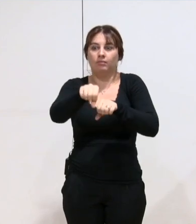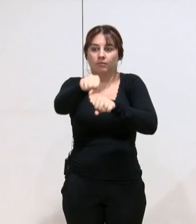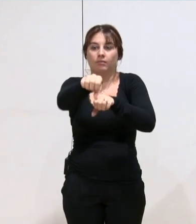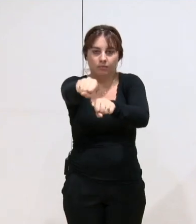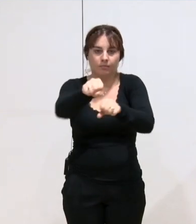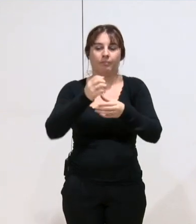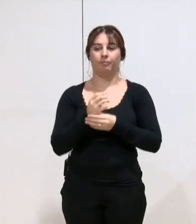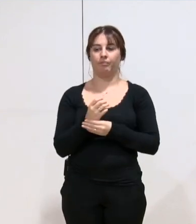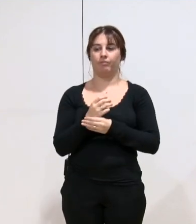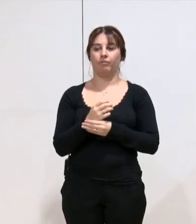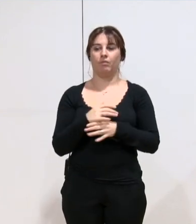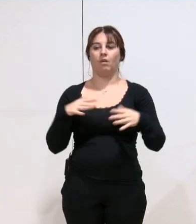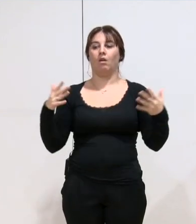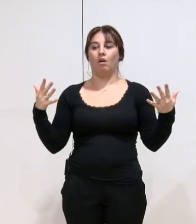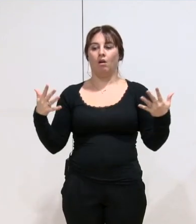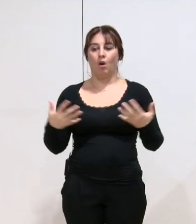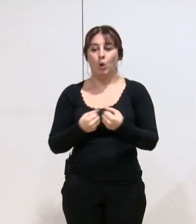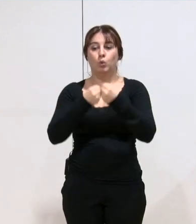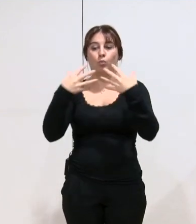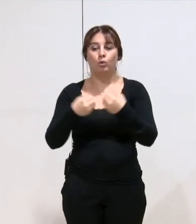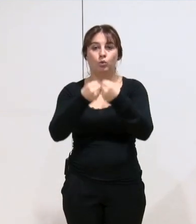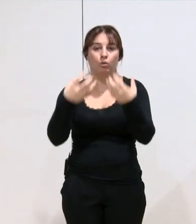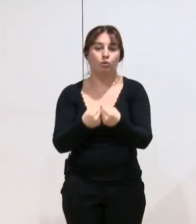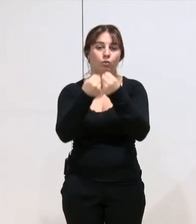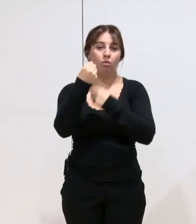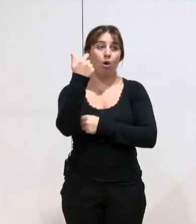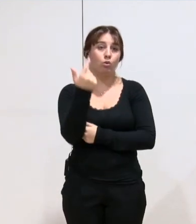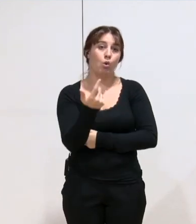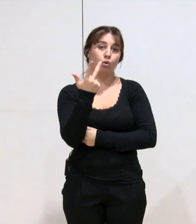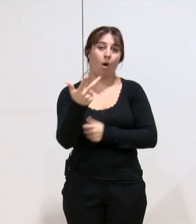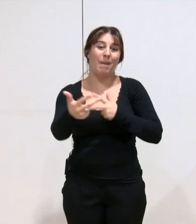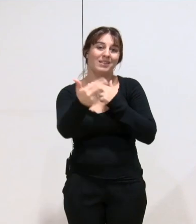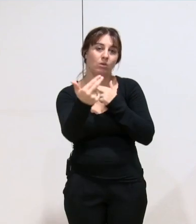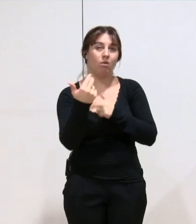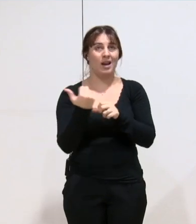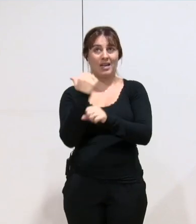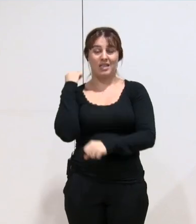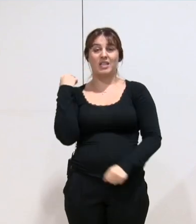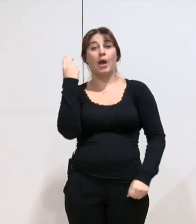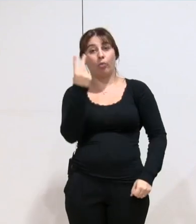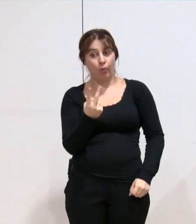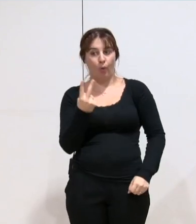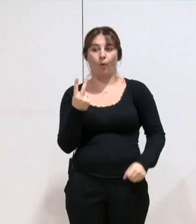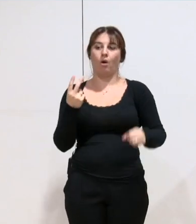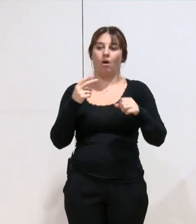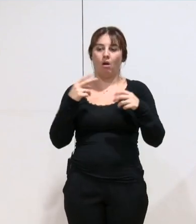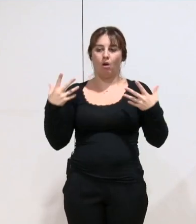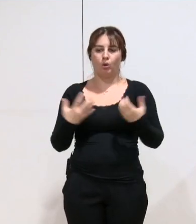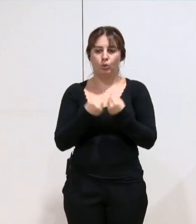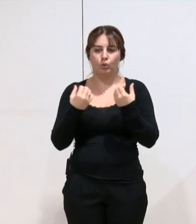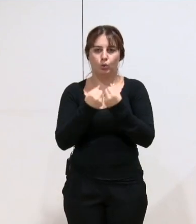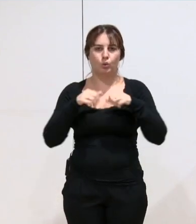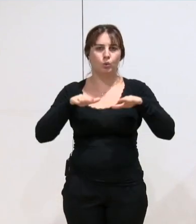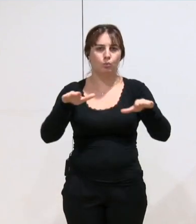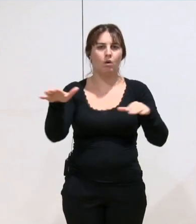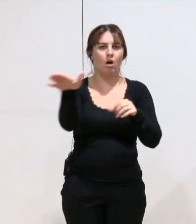Les doublons se montent à environ 2 ou 3 par saison. C'était 2 l'année dernière. Je crois que c'est un nouveau 2 de